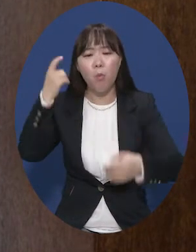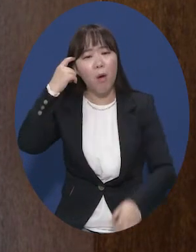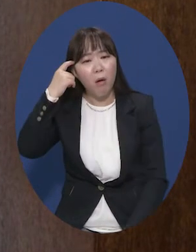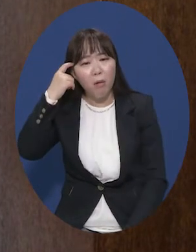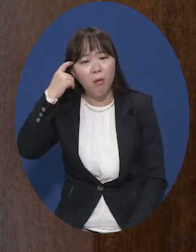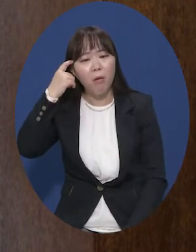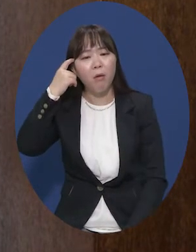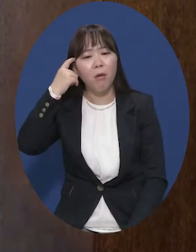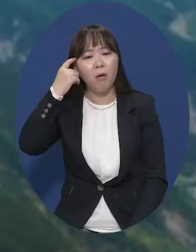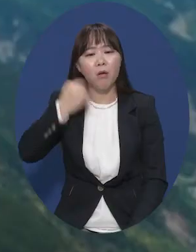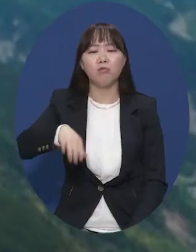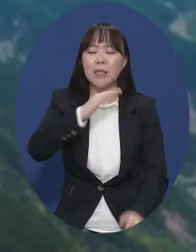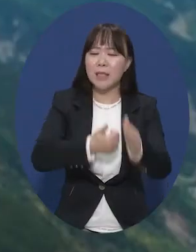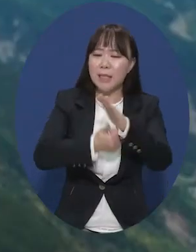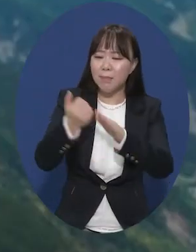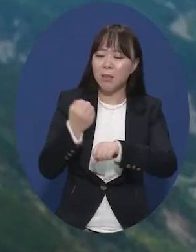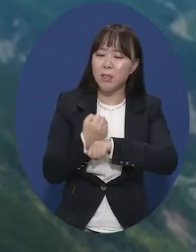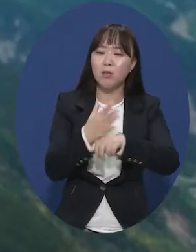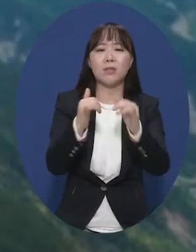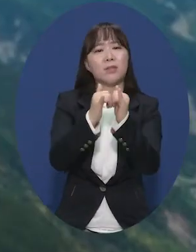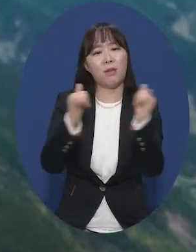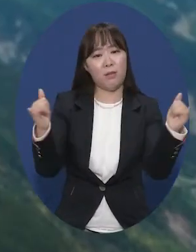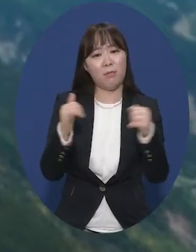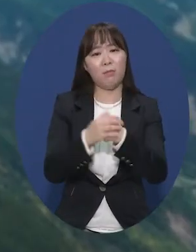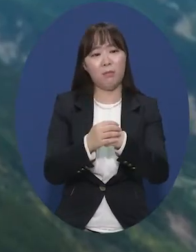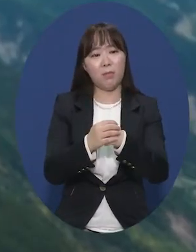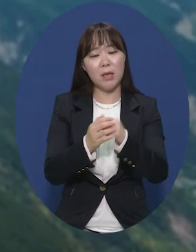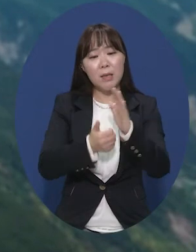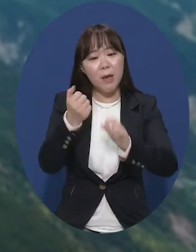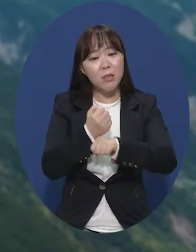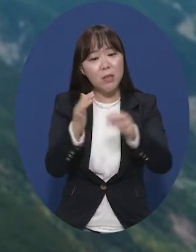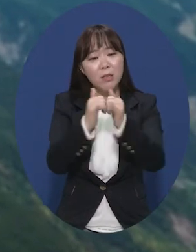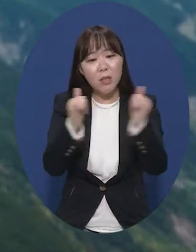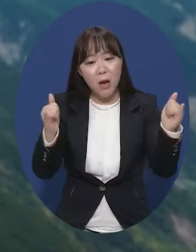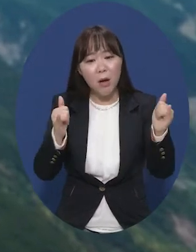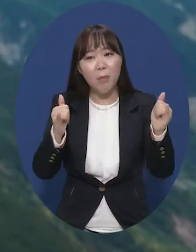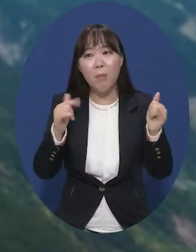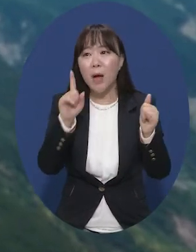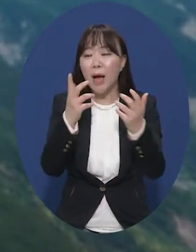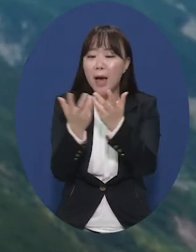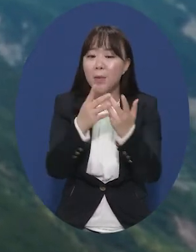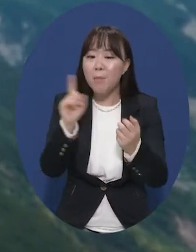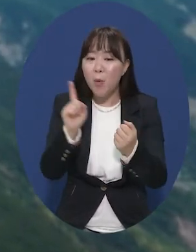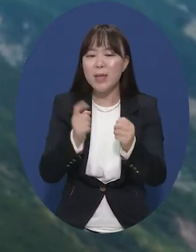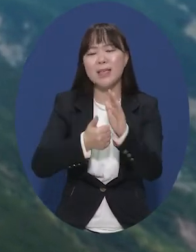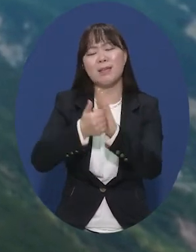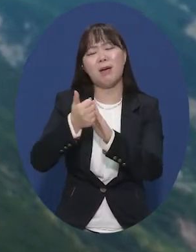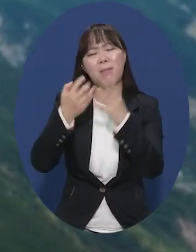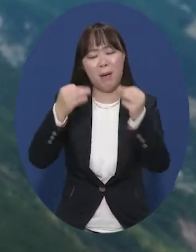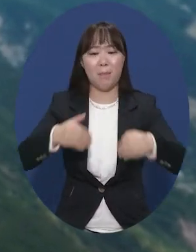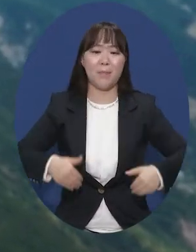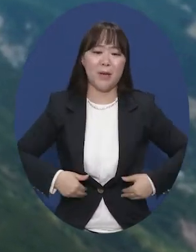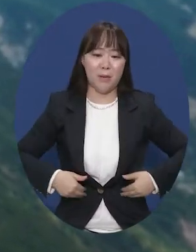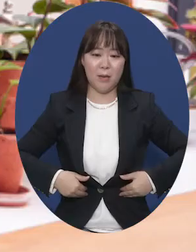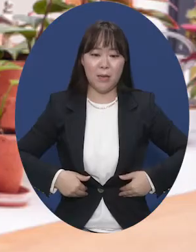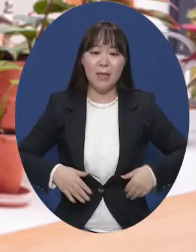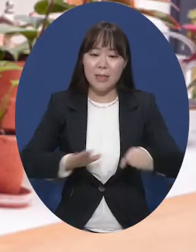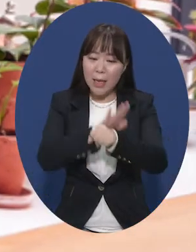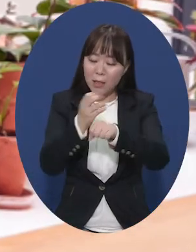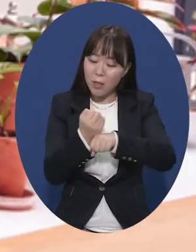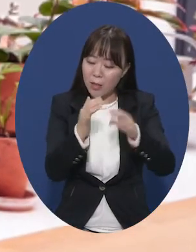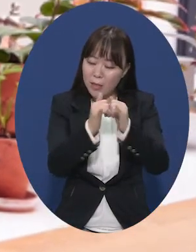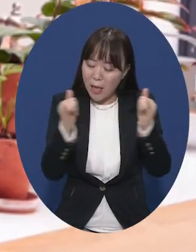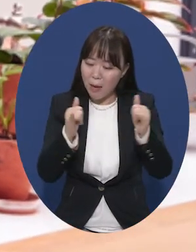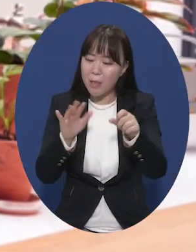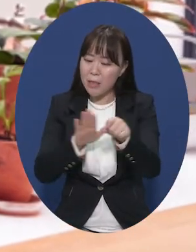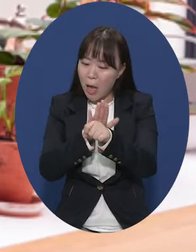희생하며 헌신해야 되지? 우리는 희망을 전하는 사람들이에요. 희망을 전하는 사람들은 뭐가 가득해야 되냐면 희망이 가득해야 돼요. 사랑을